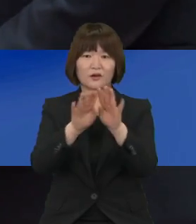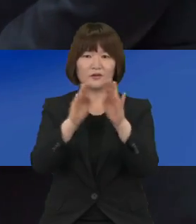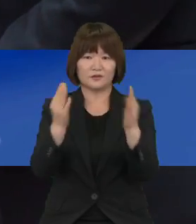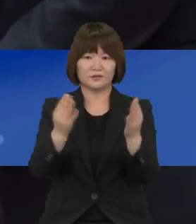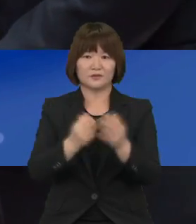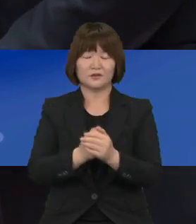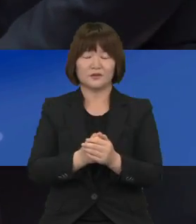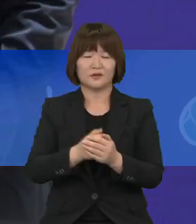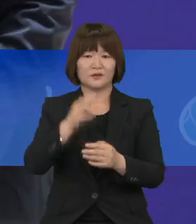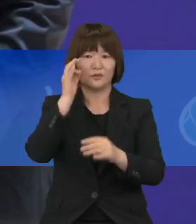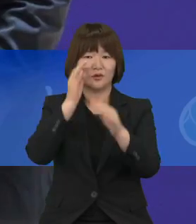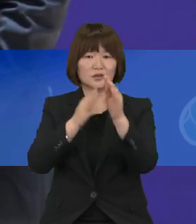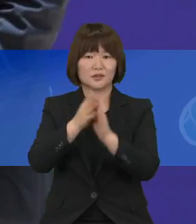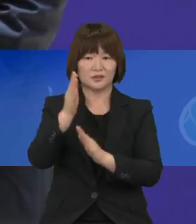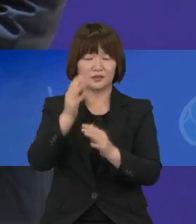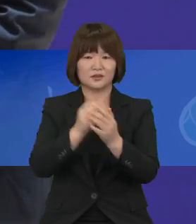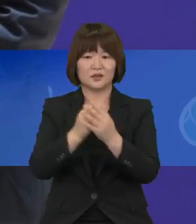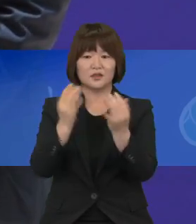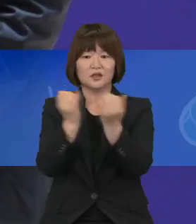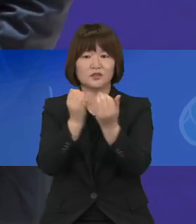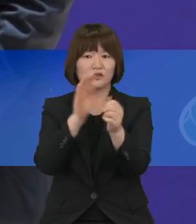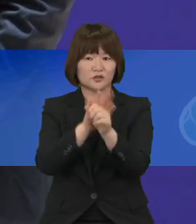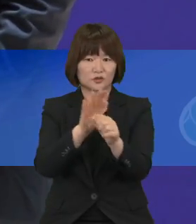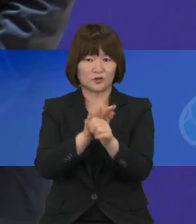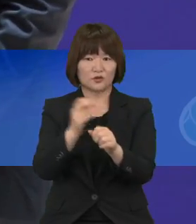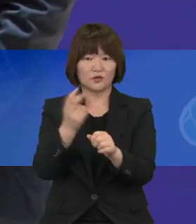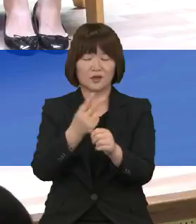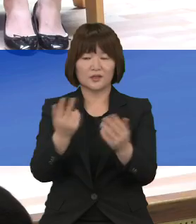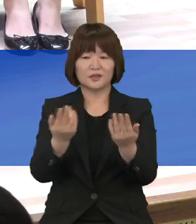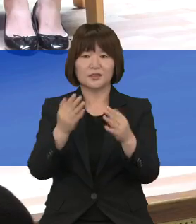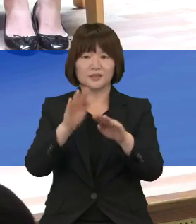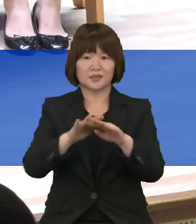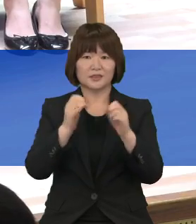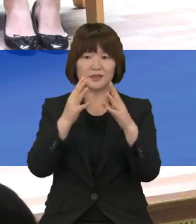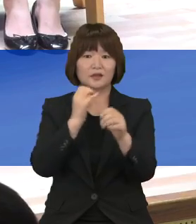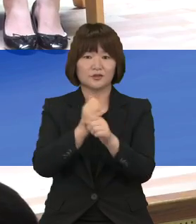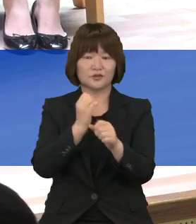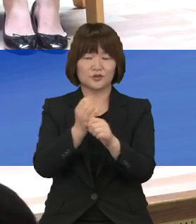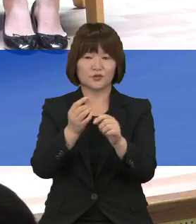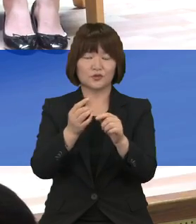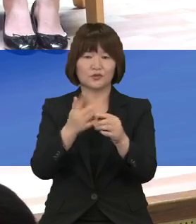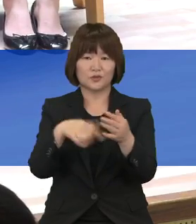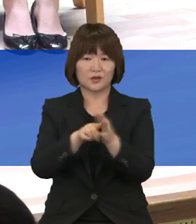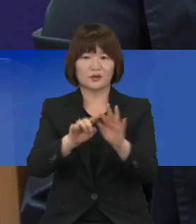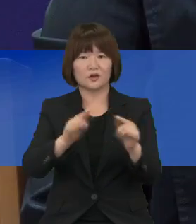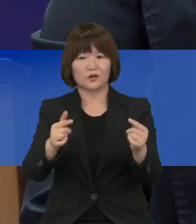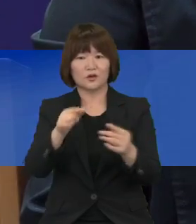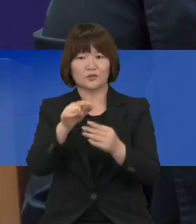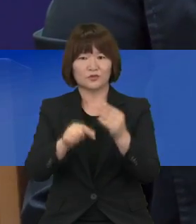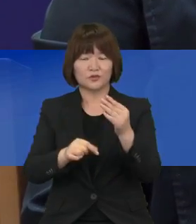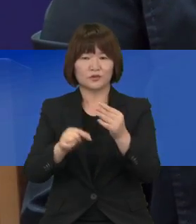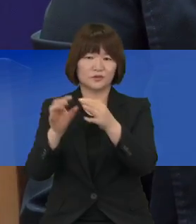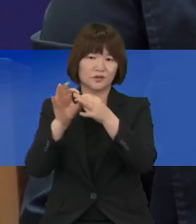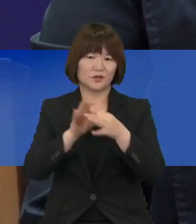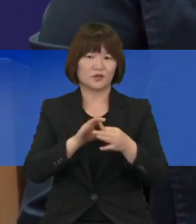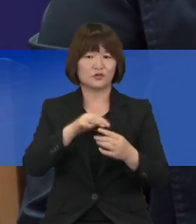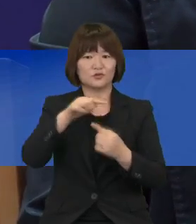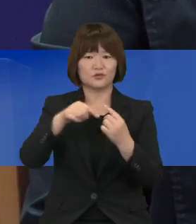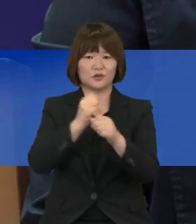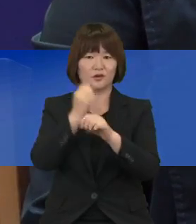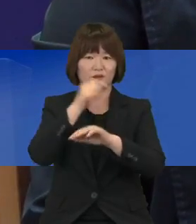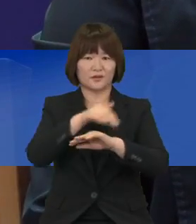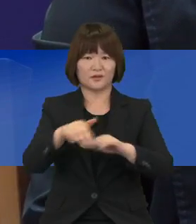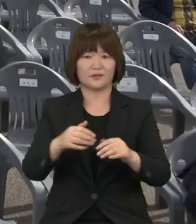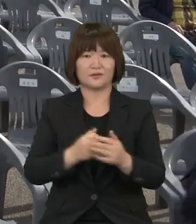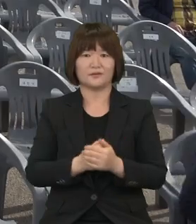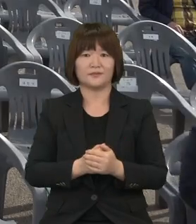진행됐습니다. 포항시는 경력 단절 여성 지원 및 여성 일자리 창출을 위한 여러 가지 프로그램을 꾸준히 운영할 계획입니다.